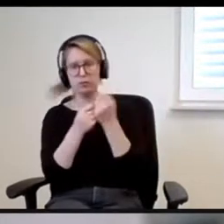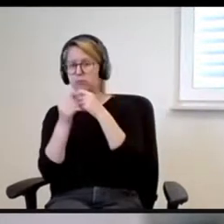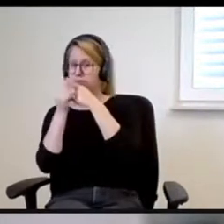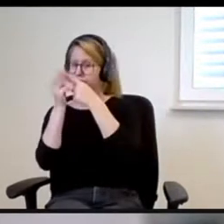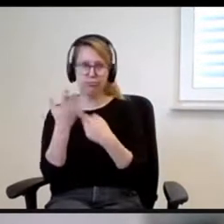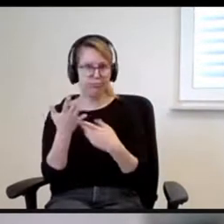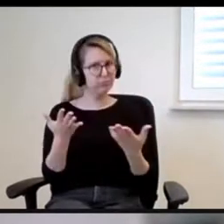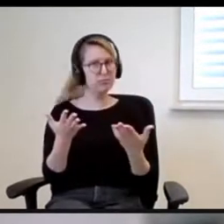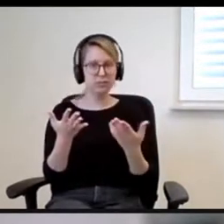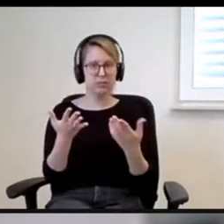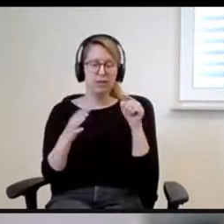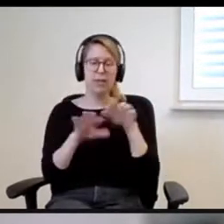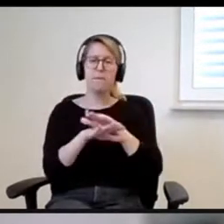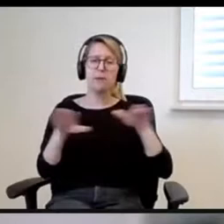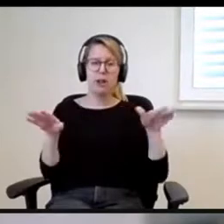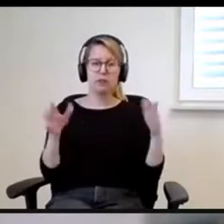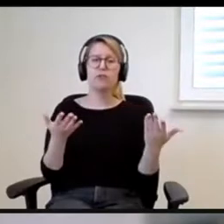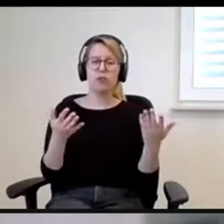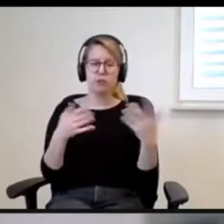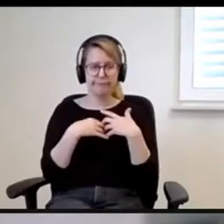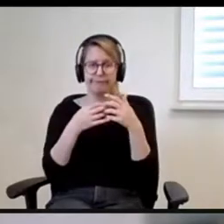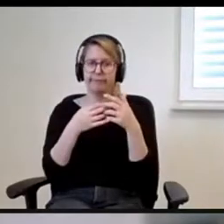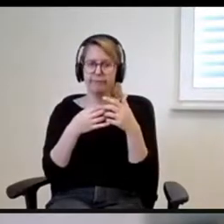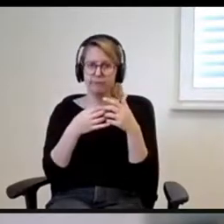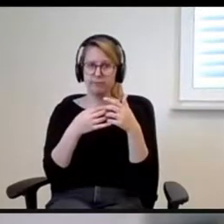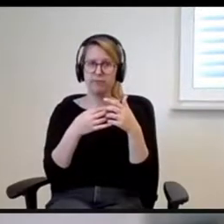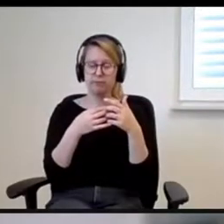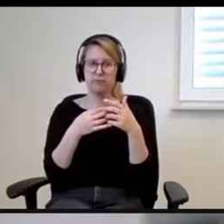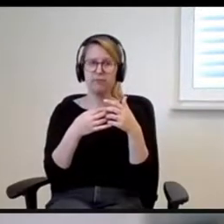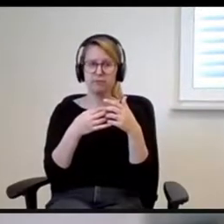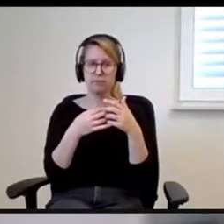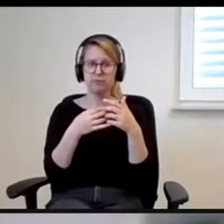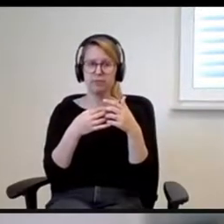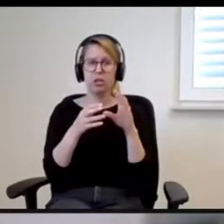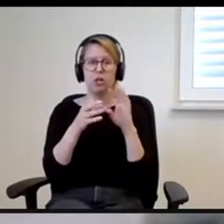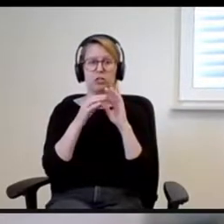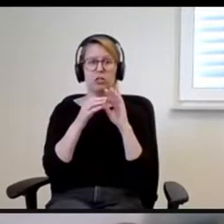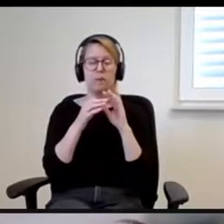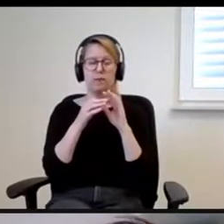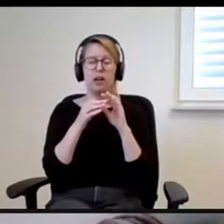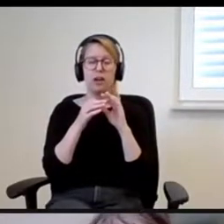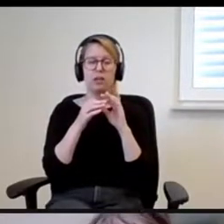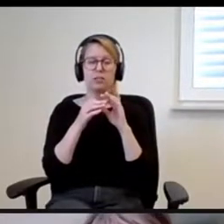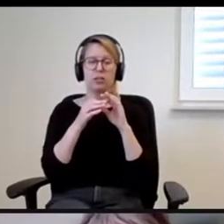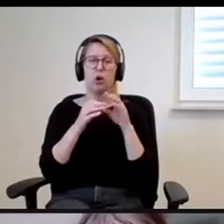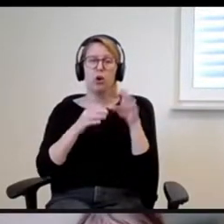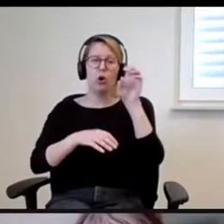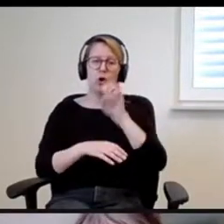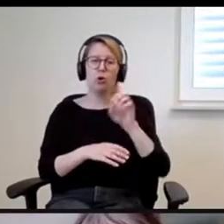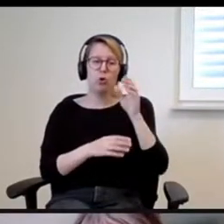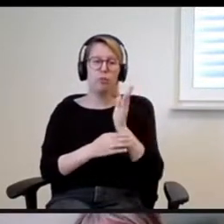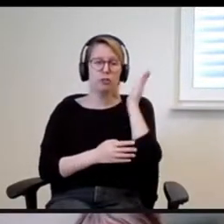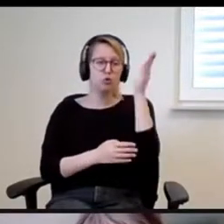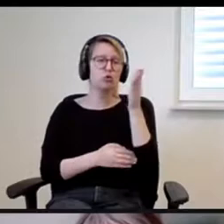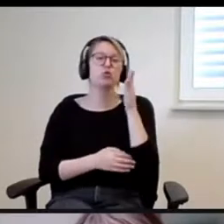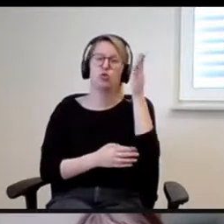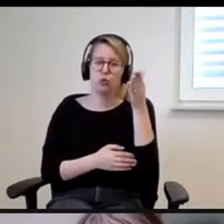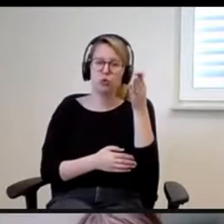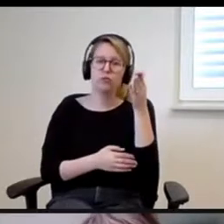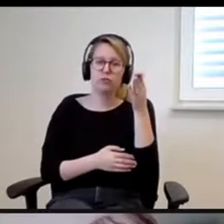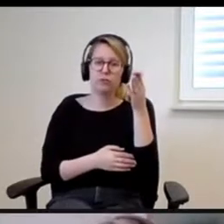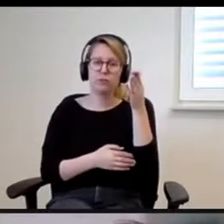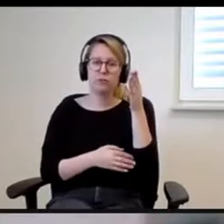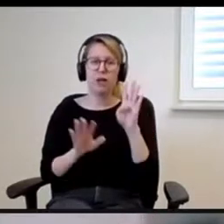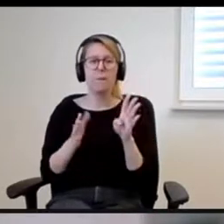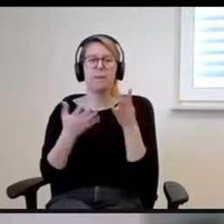de la conférence sur l'avenir de l'Europe. La conférence en soi sera lancée officiellement que le 9 mai, mais la plateforme est déjà